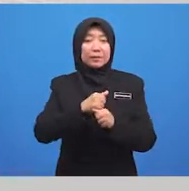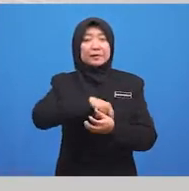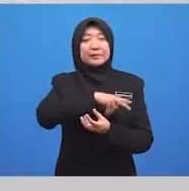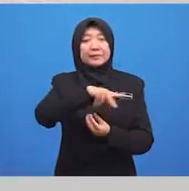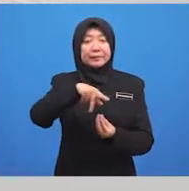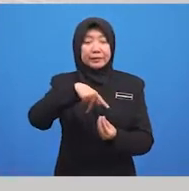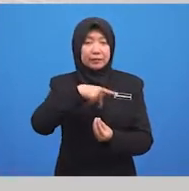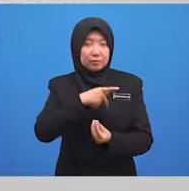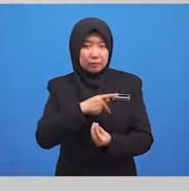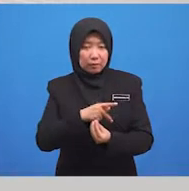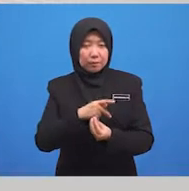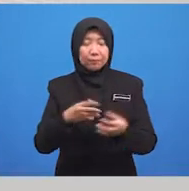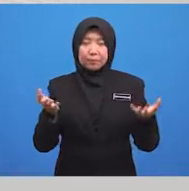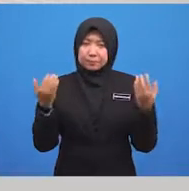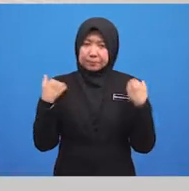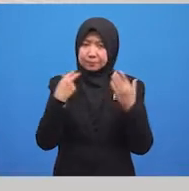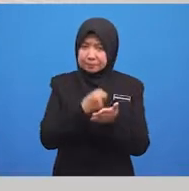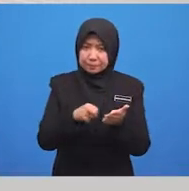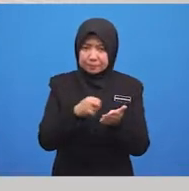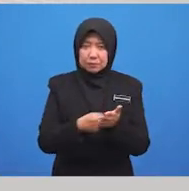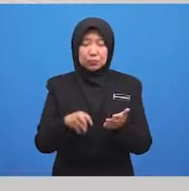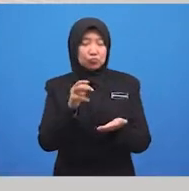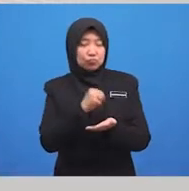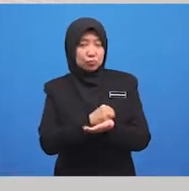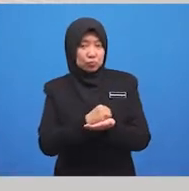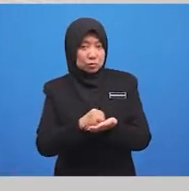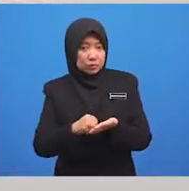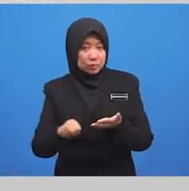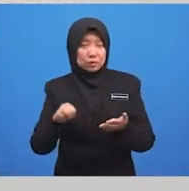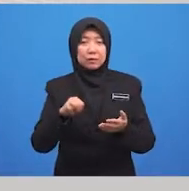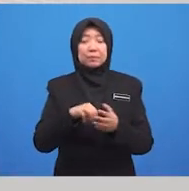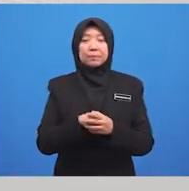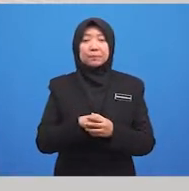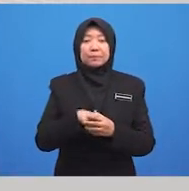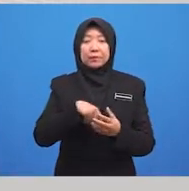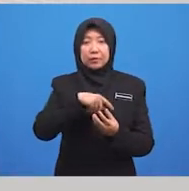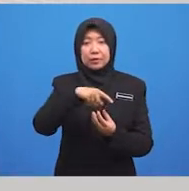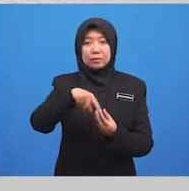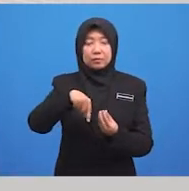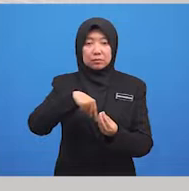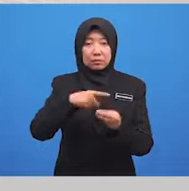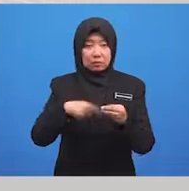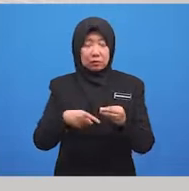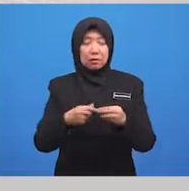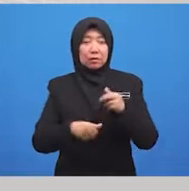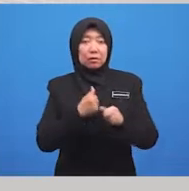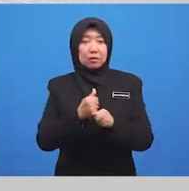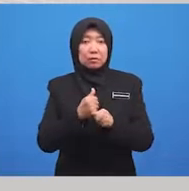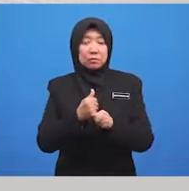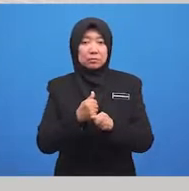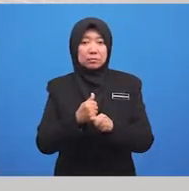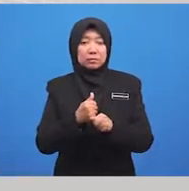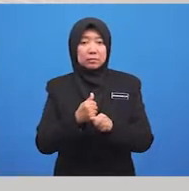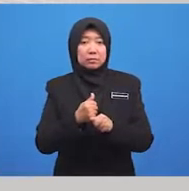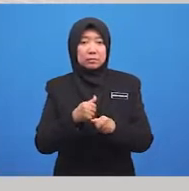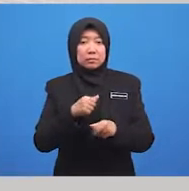alam sekitar. Terdapat nilai-nilai murni tentang alam sekitar bukan sahaja diajar dalam subjek geografi